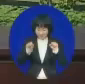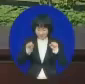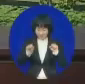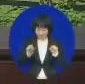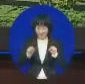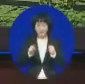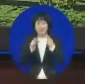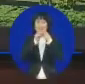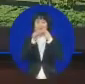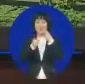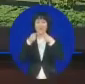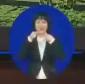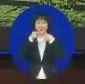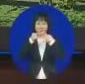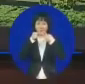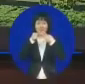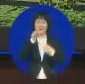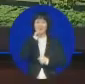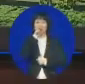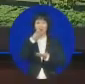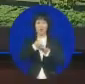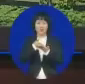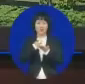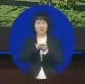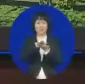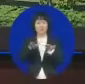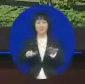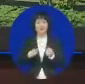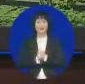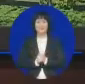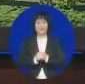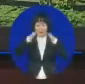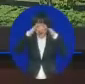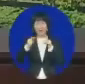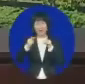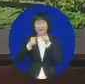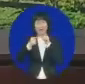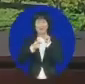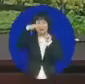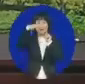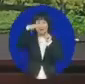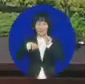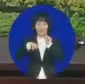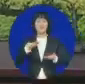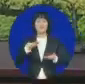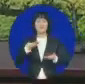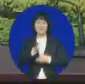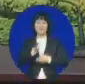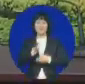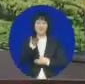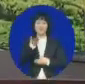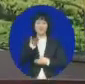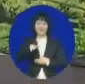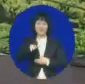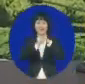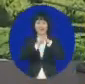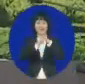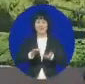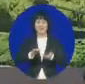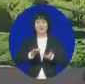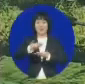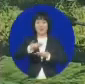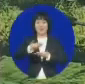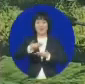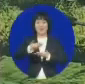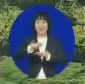여러분 안녕하십니까 2월 둘째주 용인시 정했습니다 명절을 앞두고 한주가 설렘 속에 지나갈 것 같은데요 가족 그리고